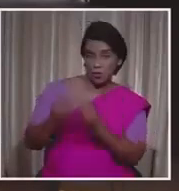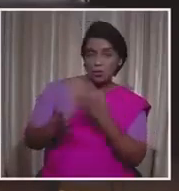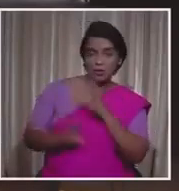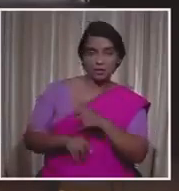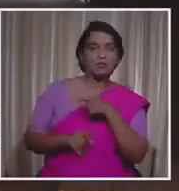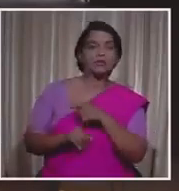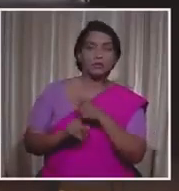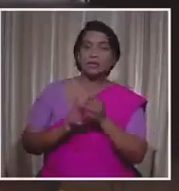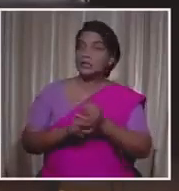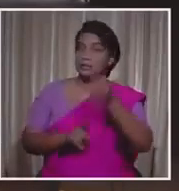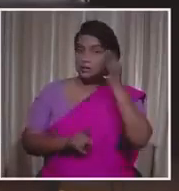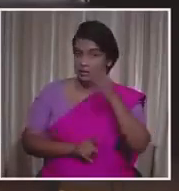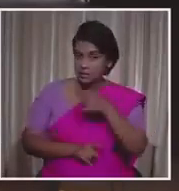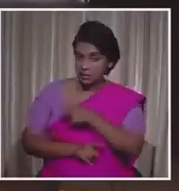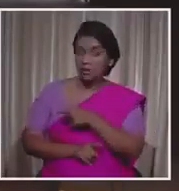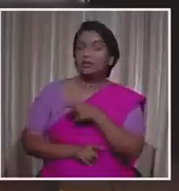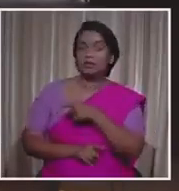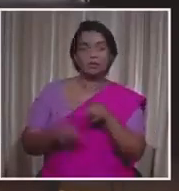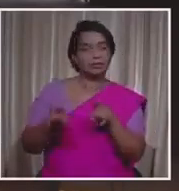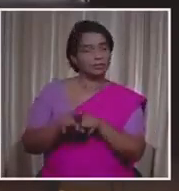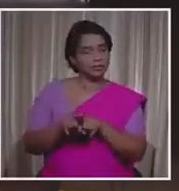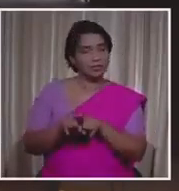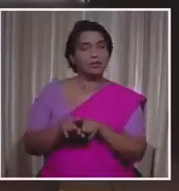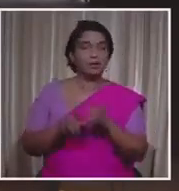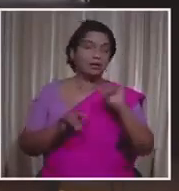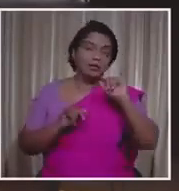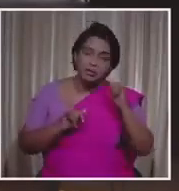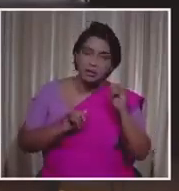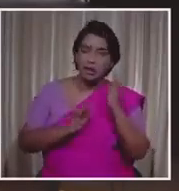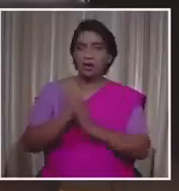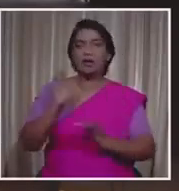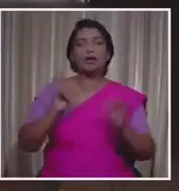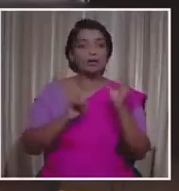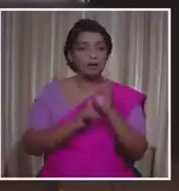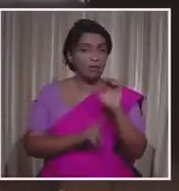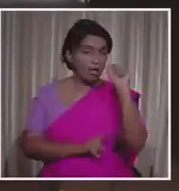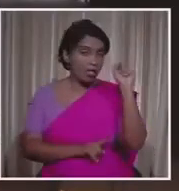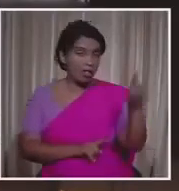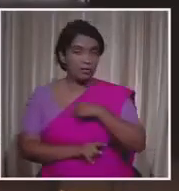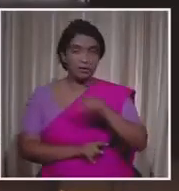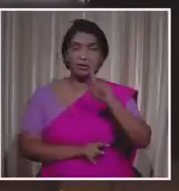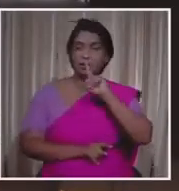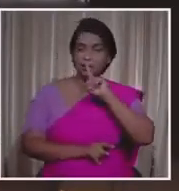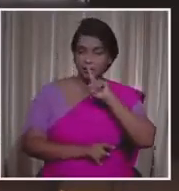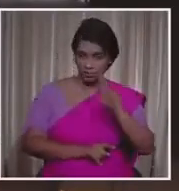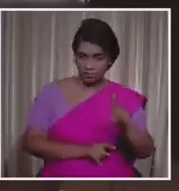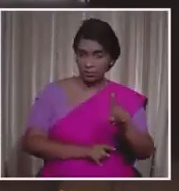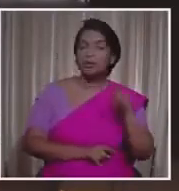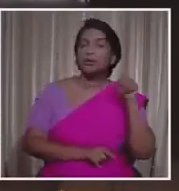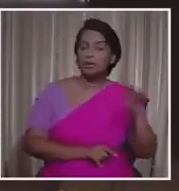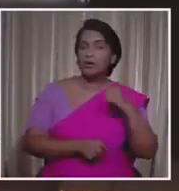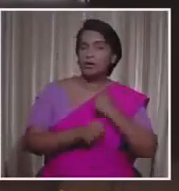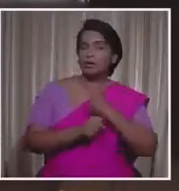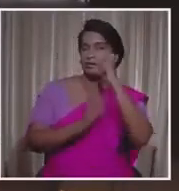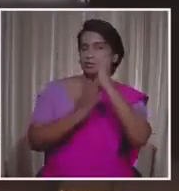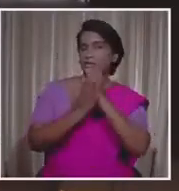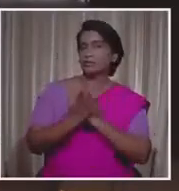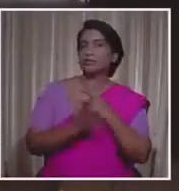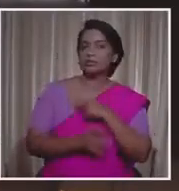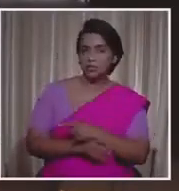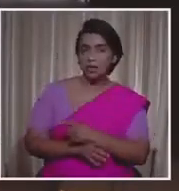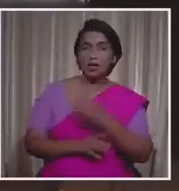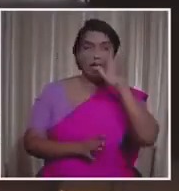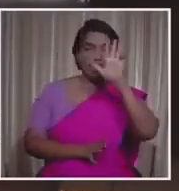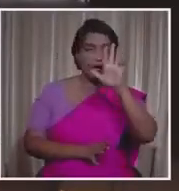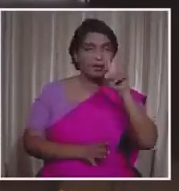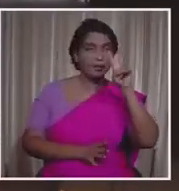තිබෙන ජනාධිපති ධූරය සඳහා යම් මන්ත්‍රීවරයෙක්ගේ නම යෝජනා කිරීමේදී ආණ්ඩුක්‍රම ව්‍යවස්ථාවේ